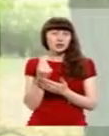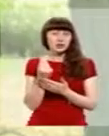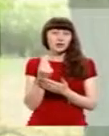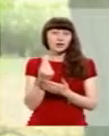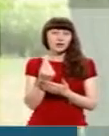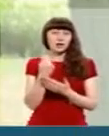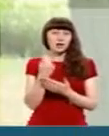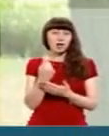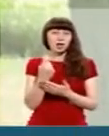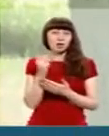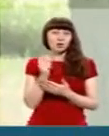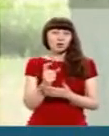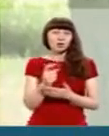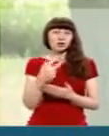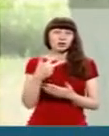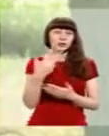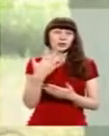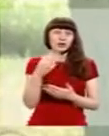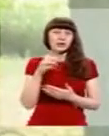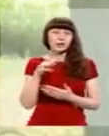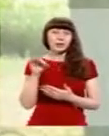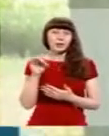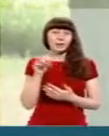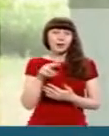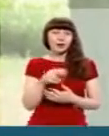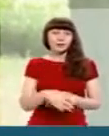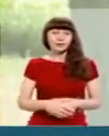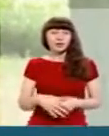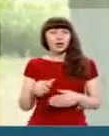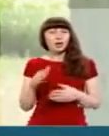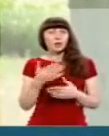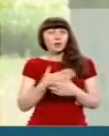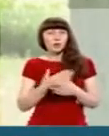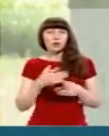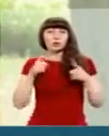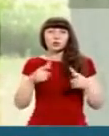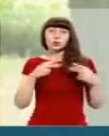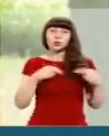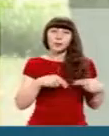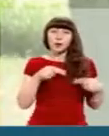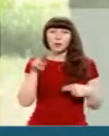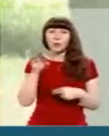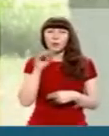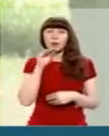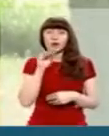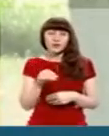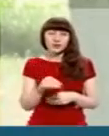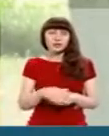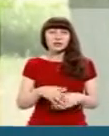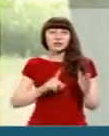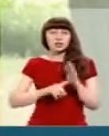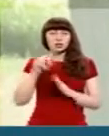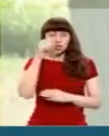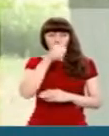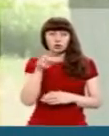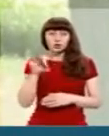берілді. Өз мамандықтары бойынша жұмыс орналасуға көмек береміз. Сондай-ақ баспанамен қамтылады. Жыл басынан бері Денисов ауданына 4 отбасы қоныс